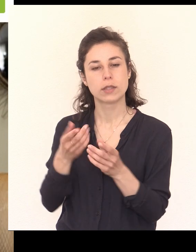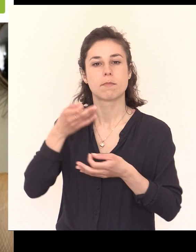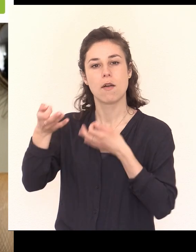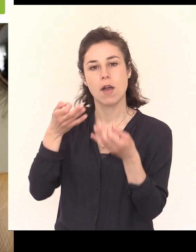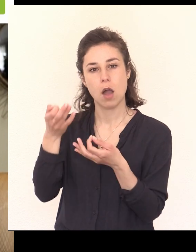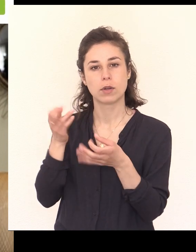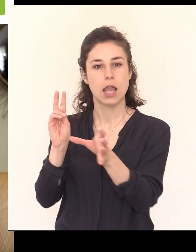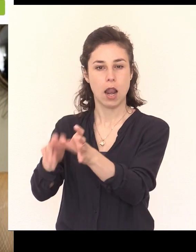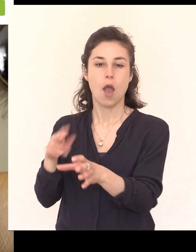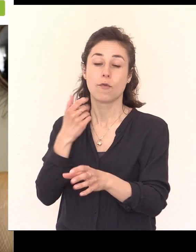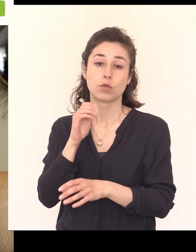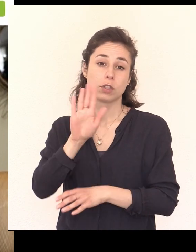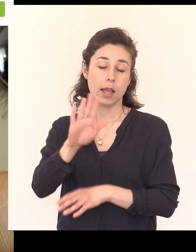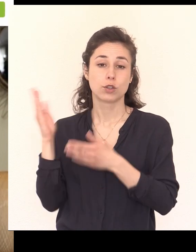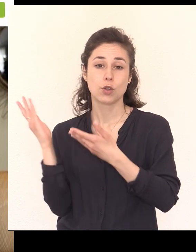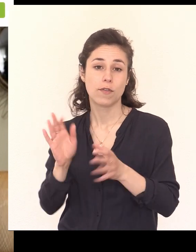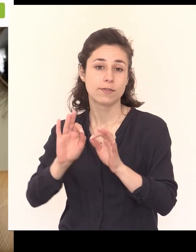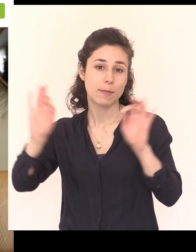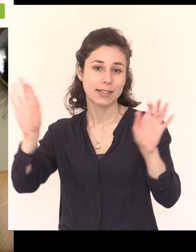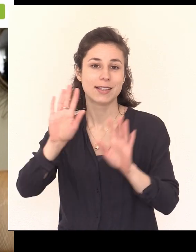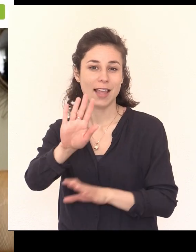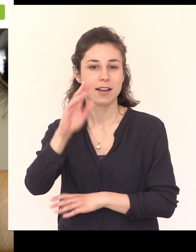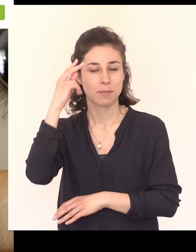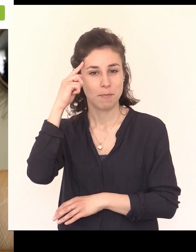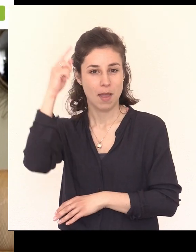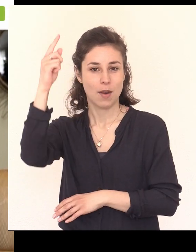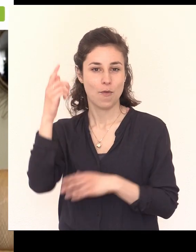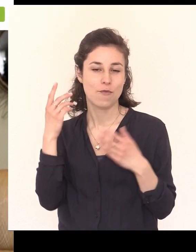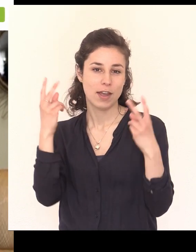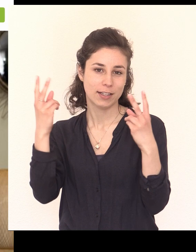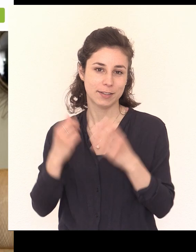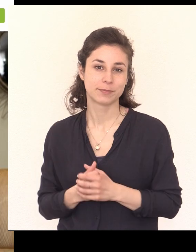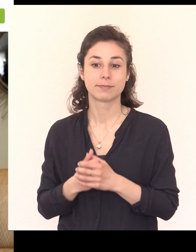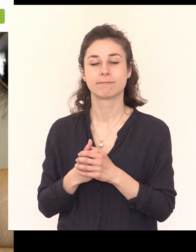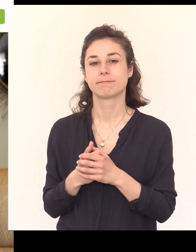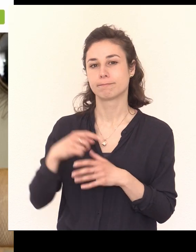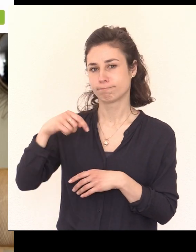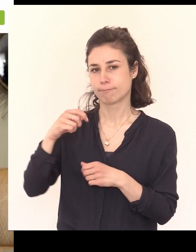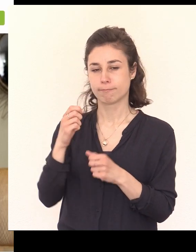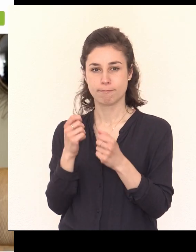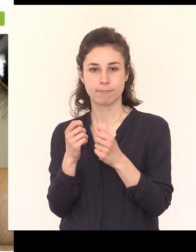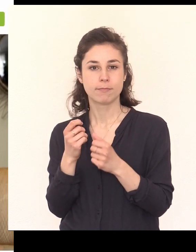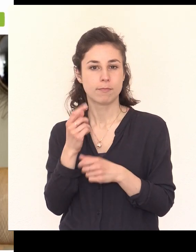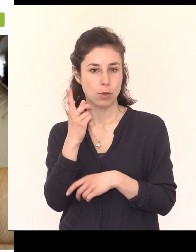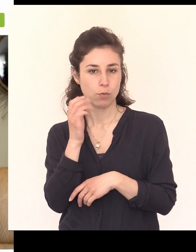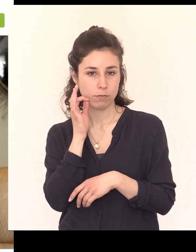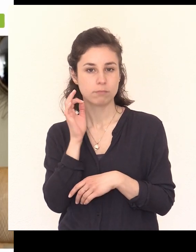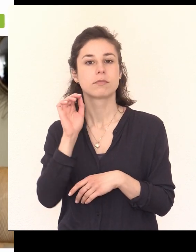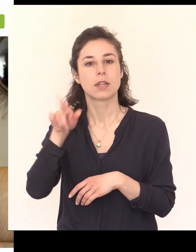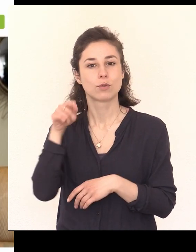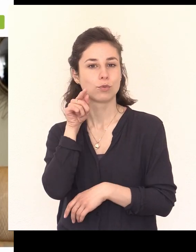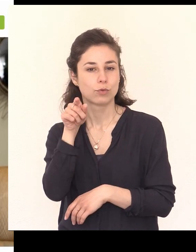teilzunehmen. Wir möchten unseren Service für Sie verbessern. Ihre Meinung zählt. Jetzt sind Sie gleich dran. In weniger als einer